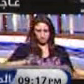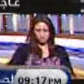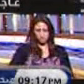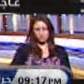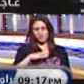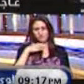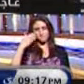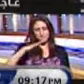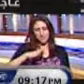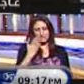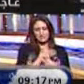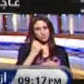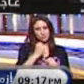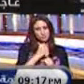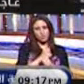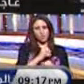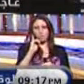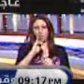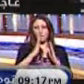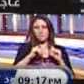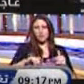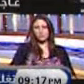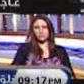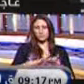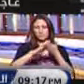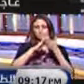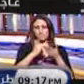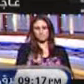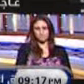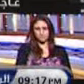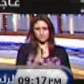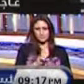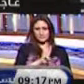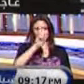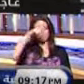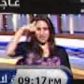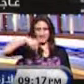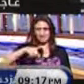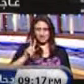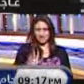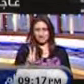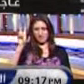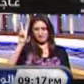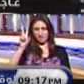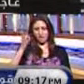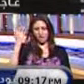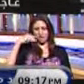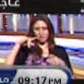انتقلوا الى رحمه الله على الطائره بوينغ 767 اللي سقطت في